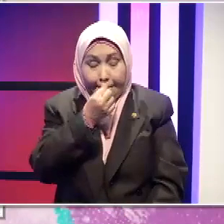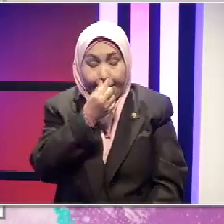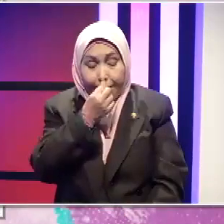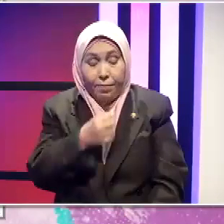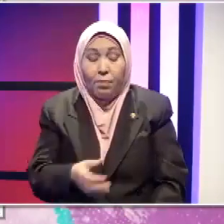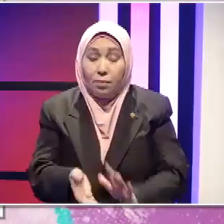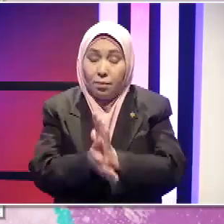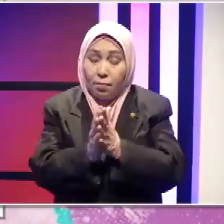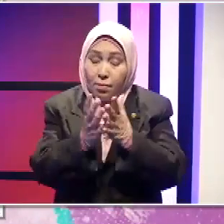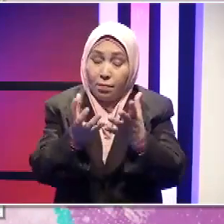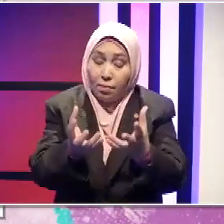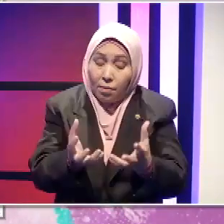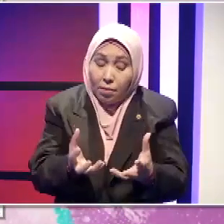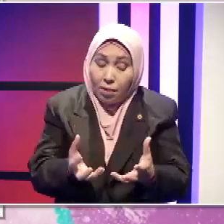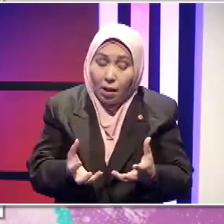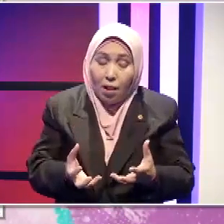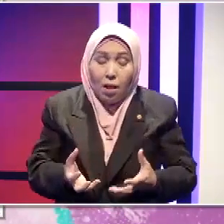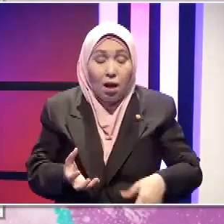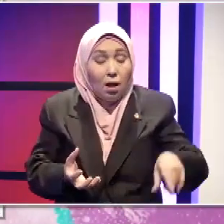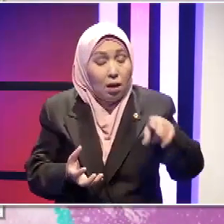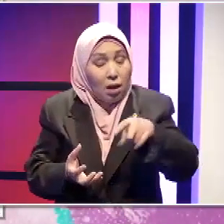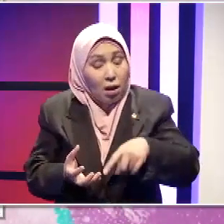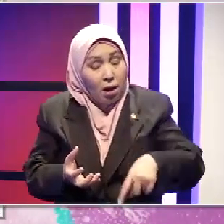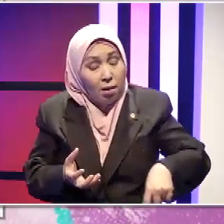Faith kill pen